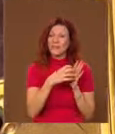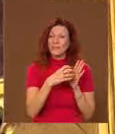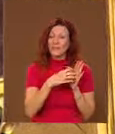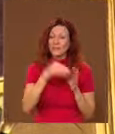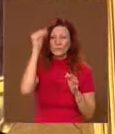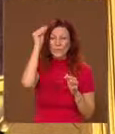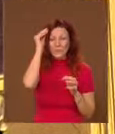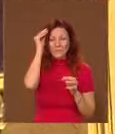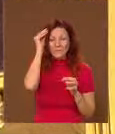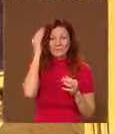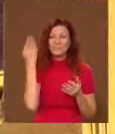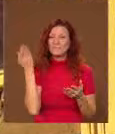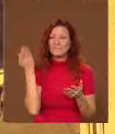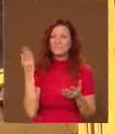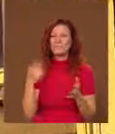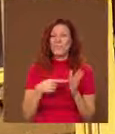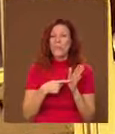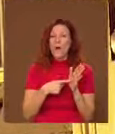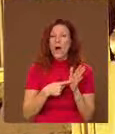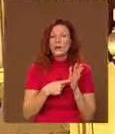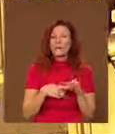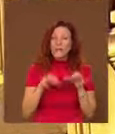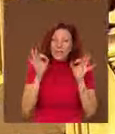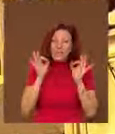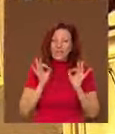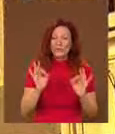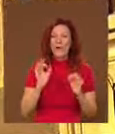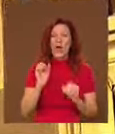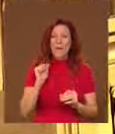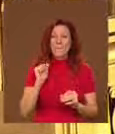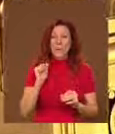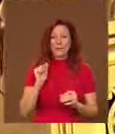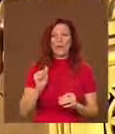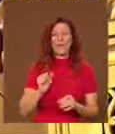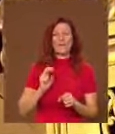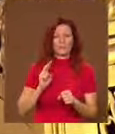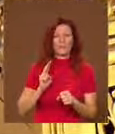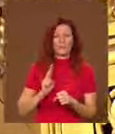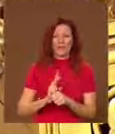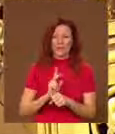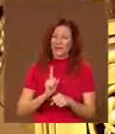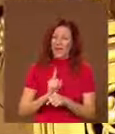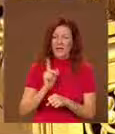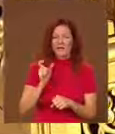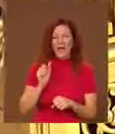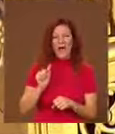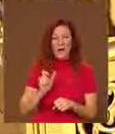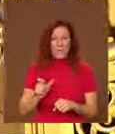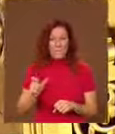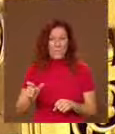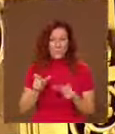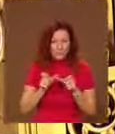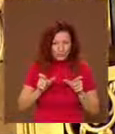Той изобразява причастяването на апостолите от Исус Христос, което виждаме